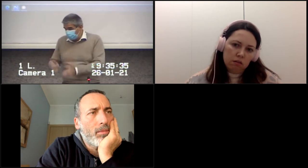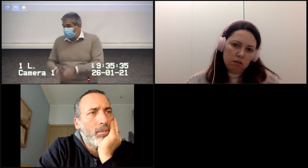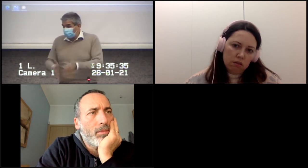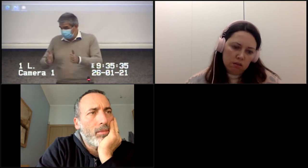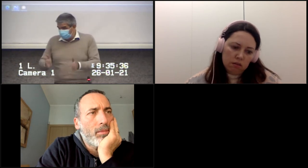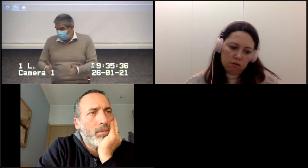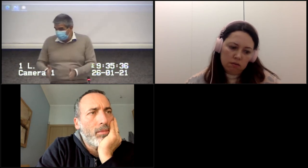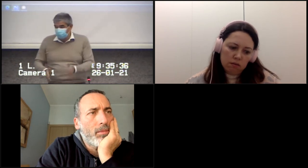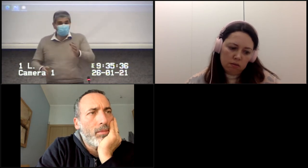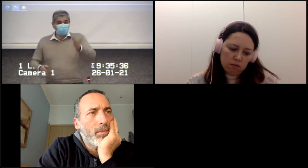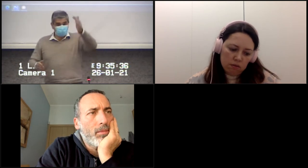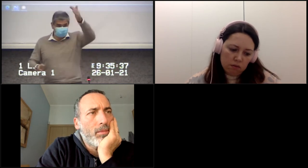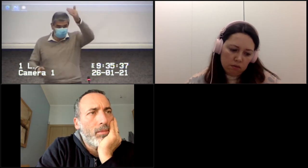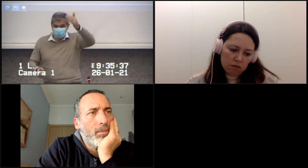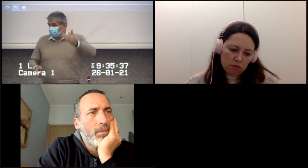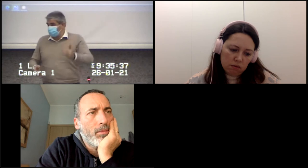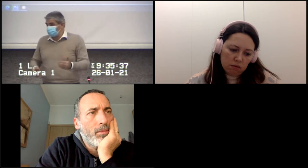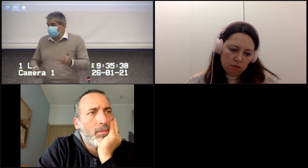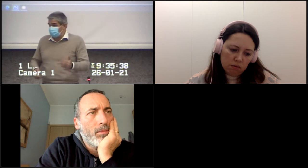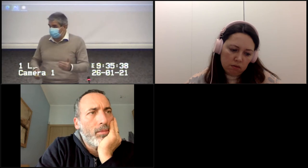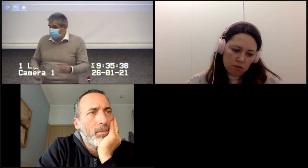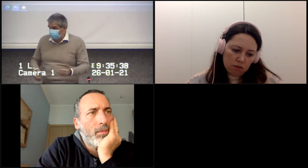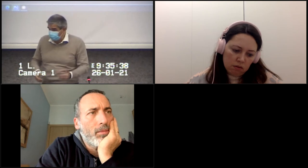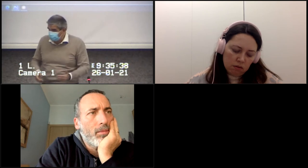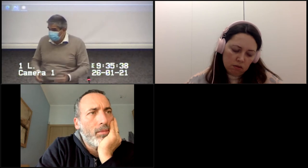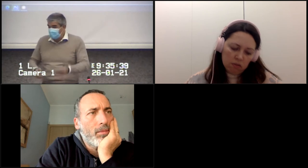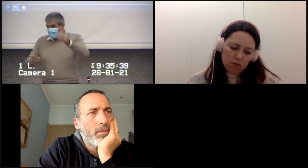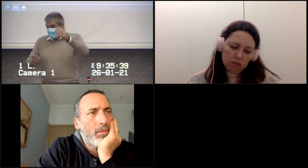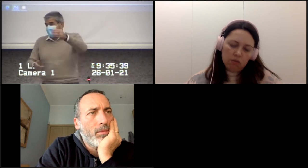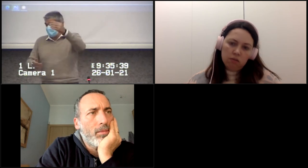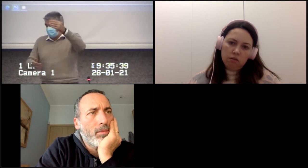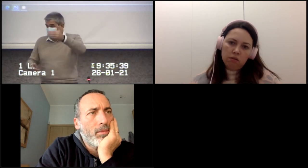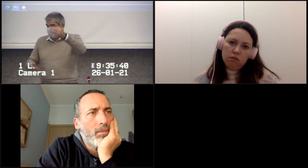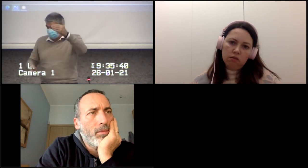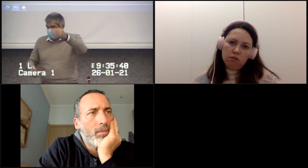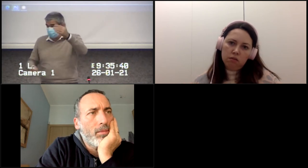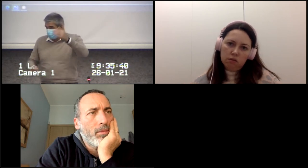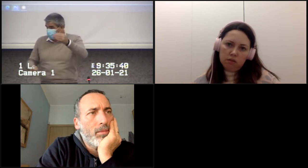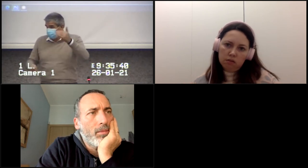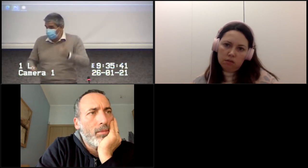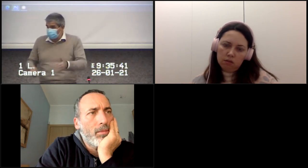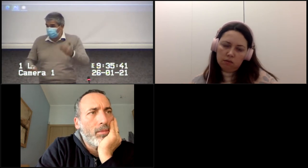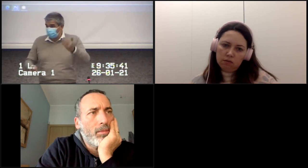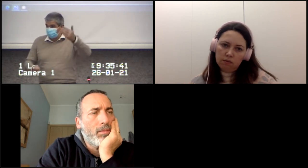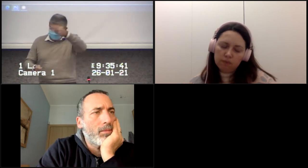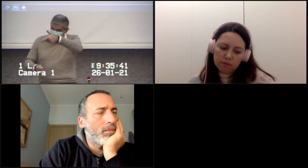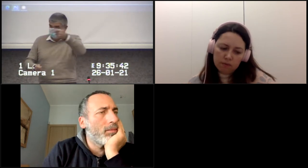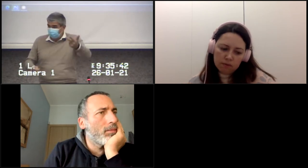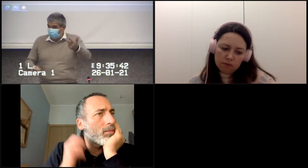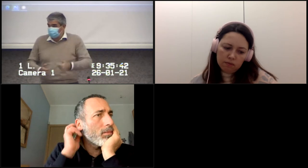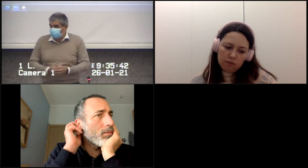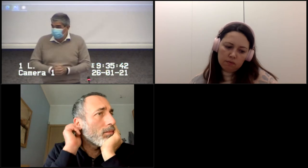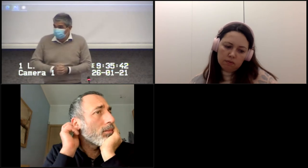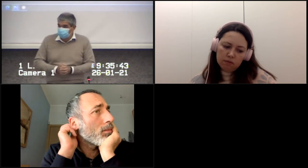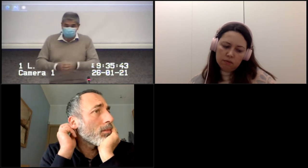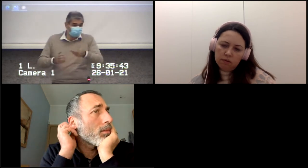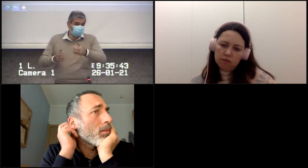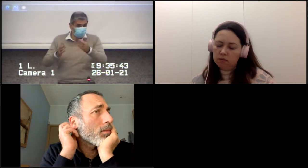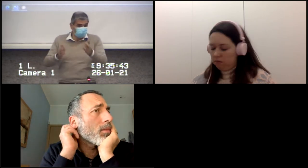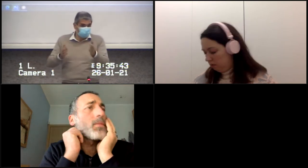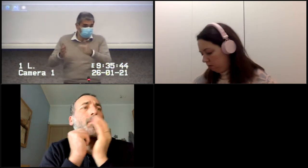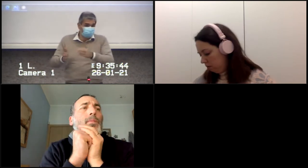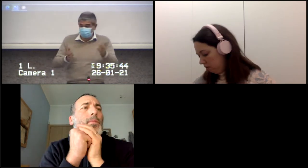ad approvare la tabella con l'azzeramento di tutte le altre voci e lasciando al 5, 15 e 5 le tre voci che vi ho